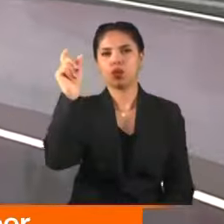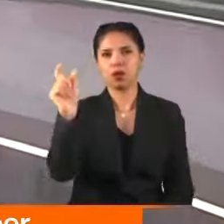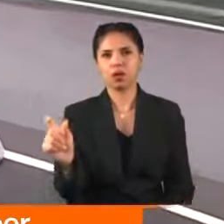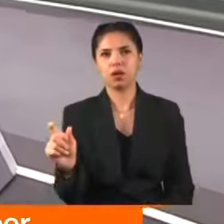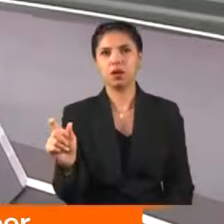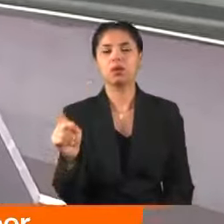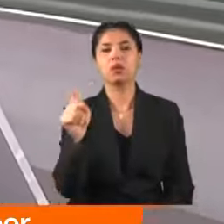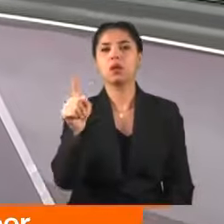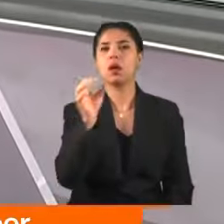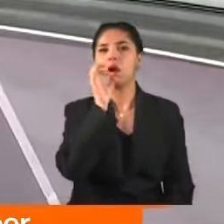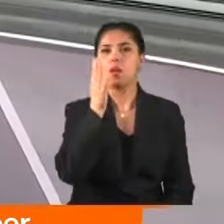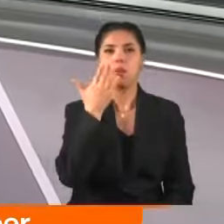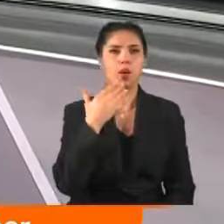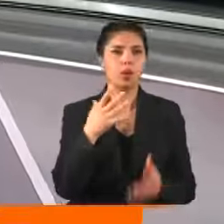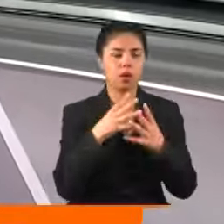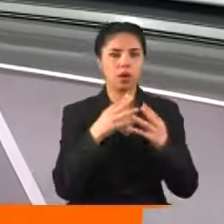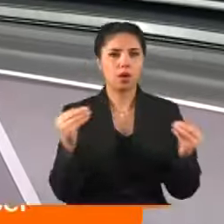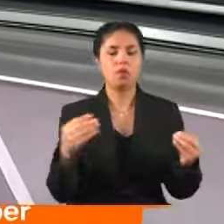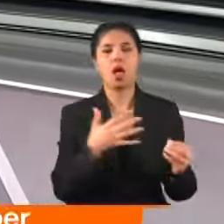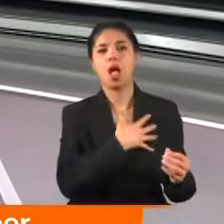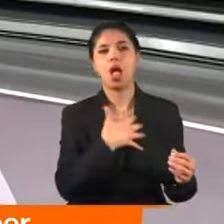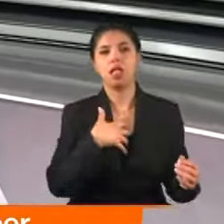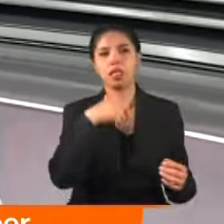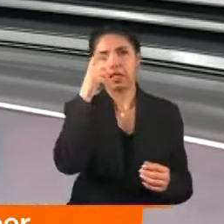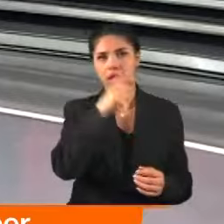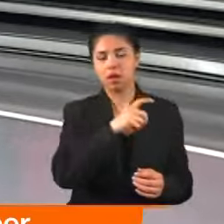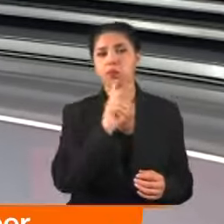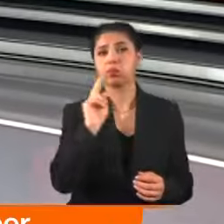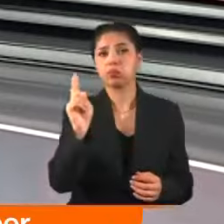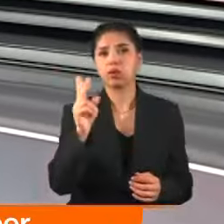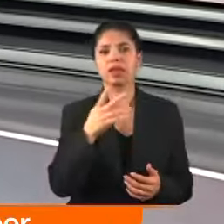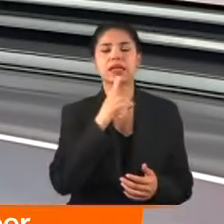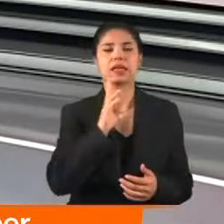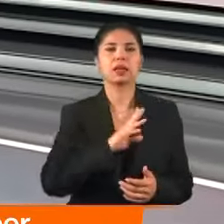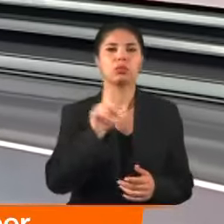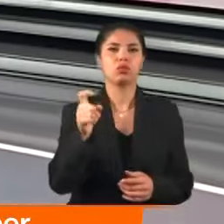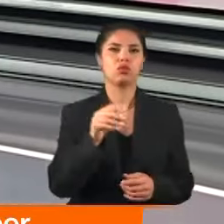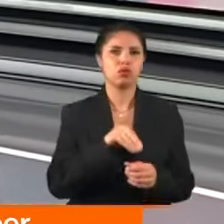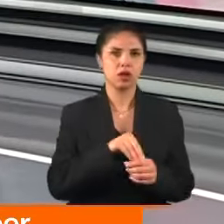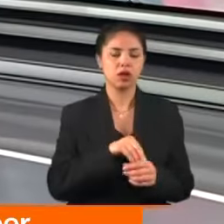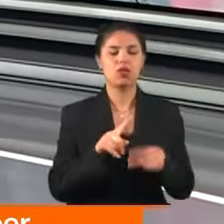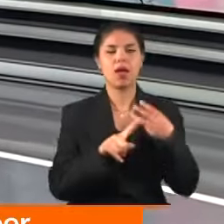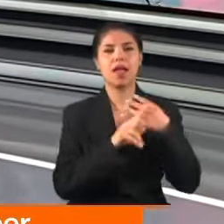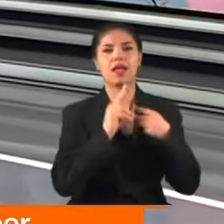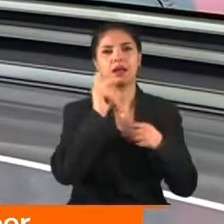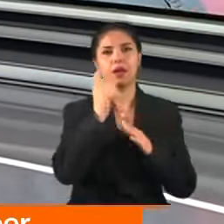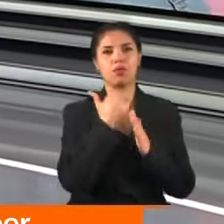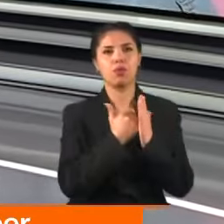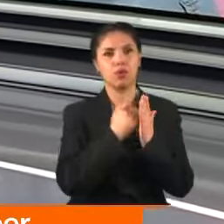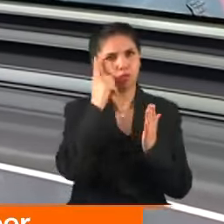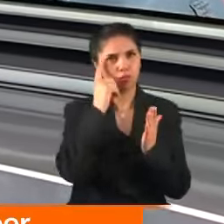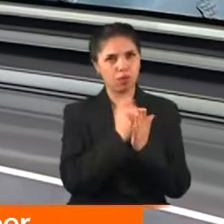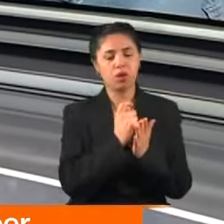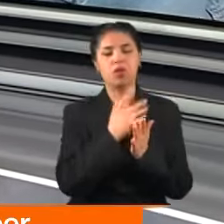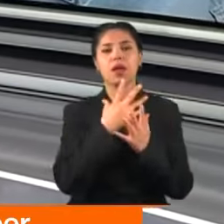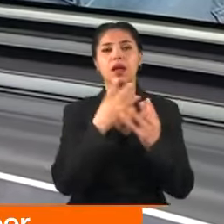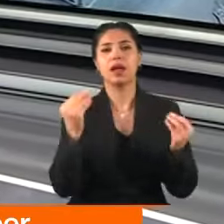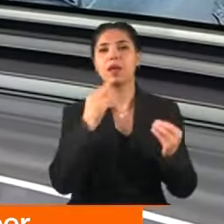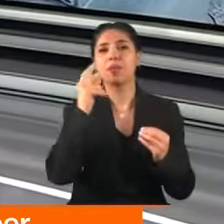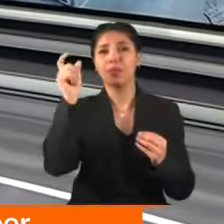Kendisinden bir süredir haber alınamıyordu. Annesi kızının bulunması için Esra Erol'a başvurmuştu. Kayıp kadın günden sonra sağ salim bulundu ve